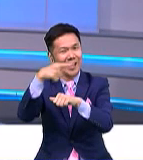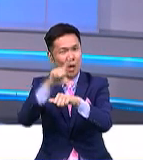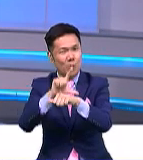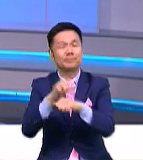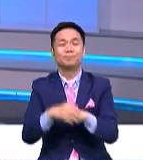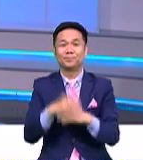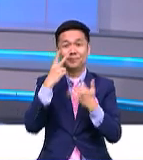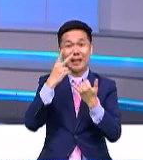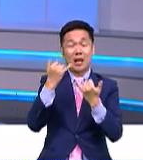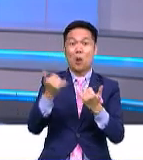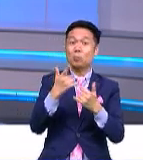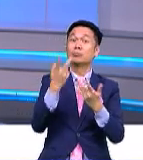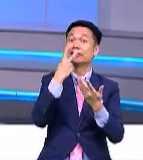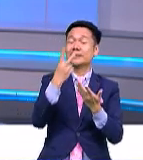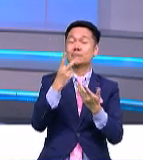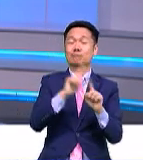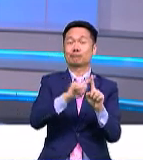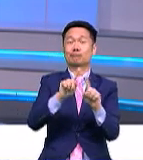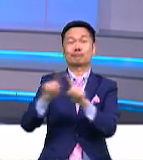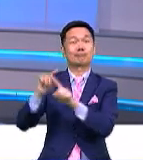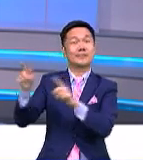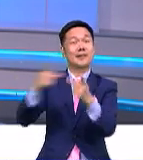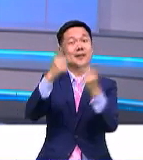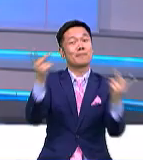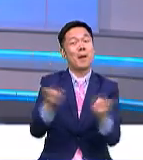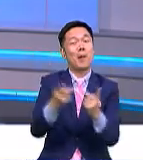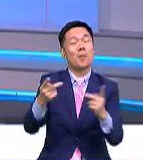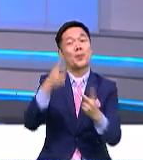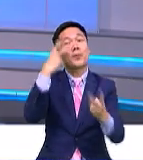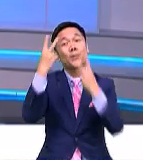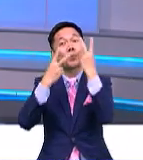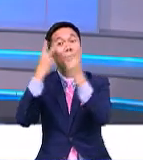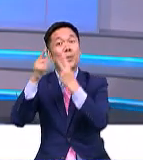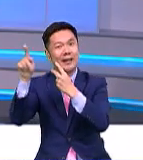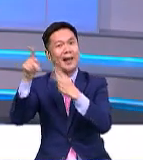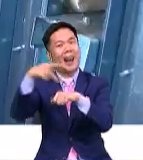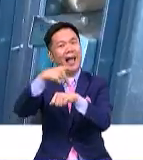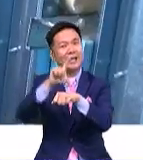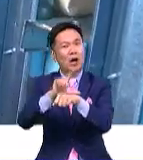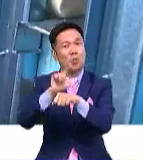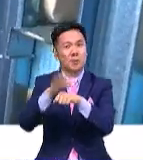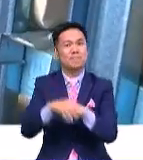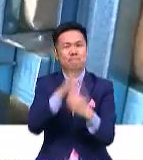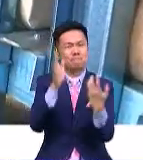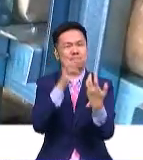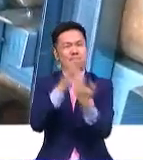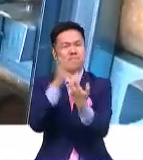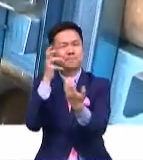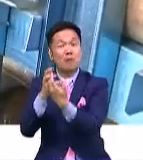itu diaplikasikan di kawasan tumpuan pelancongan di Langkawi.